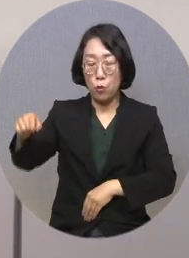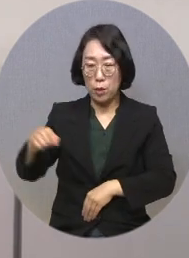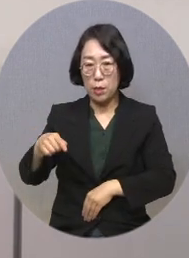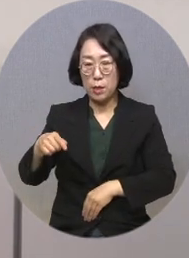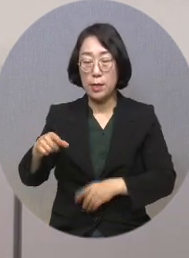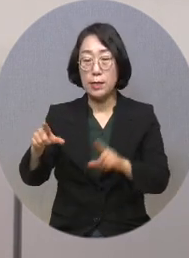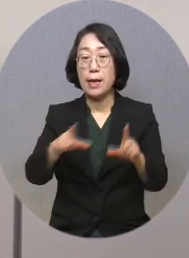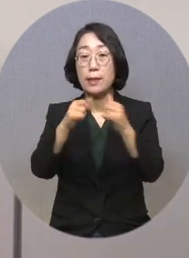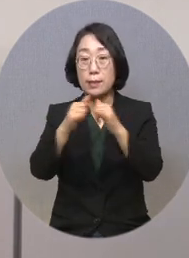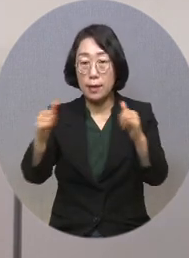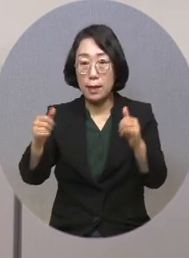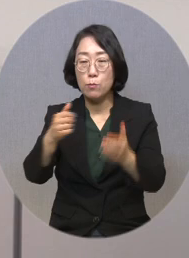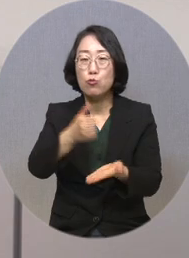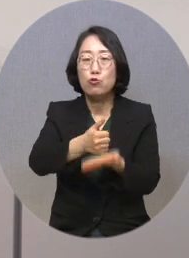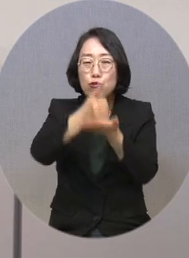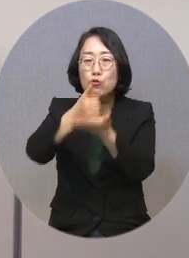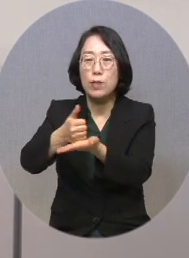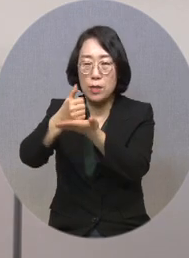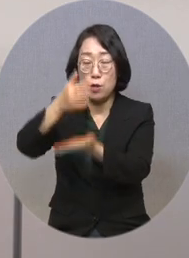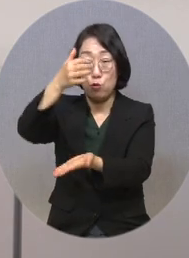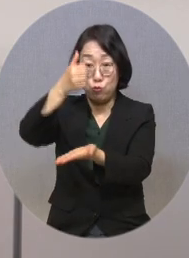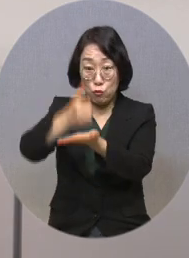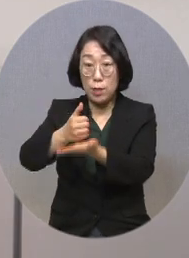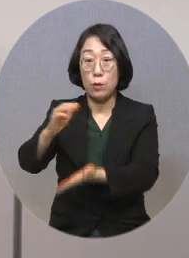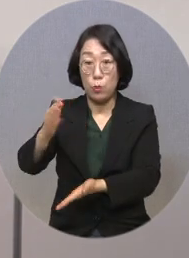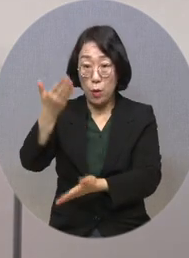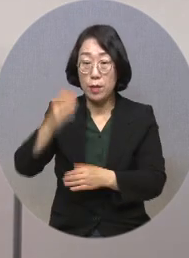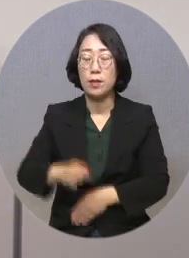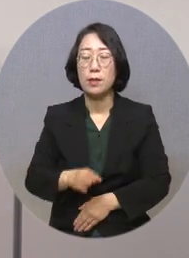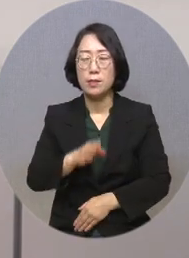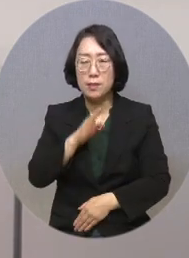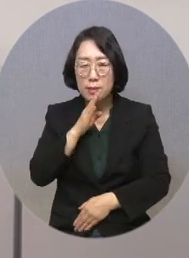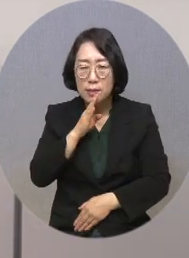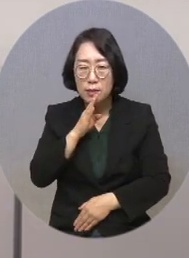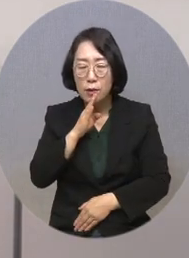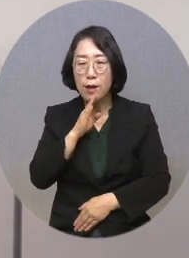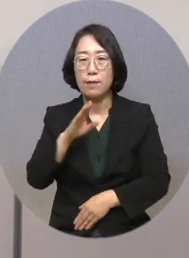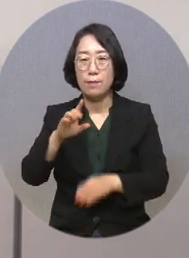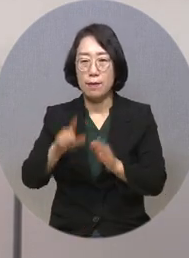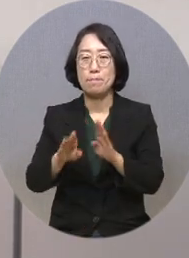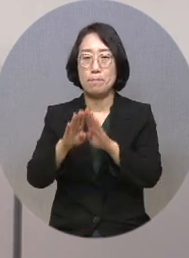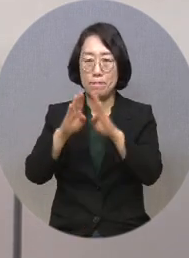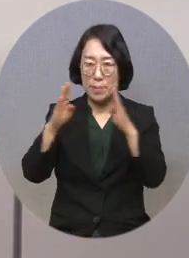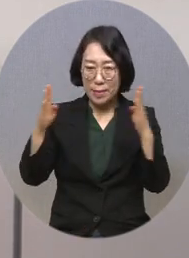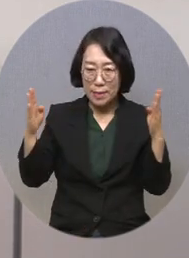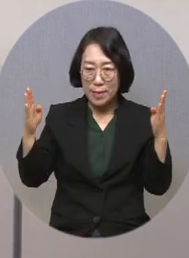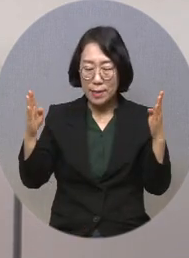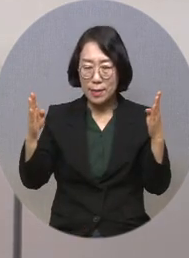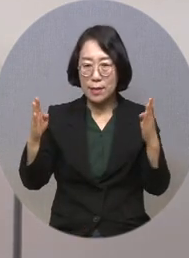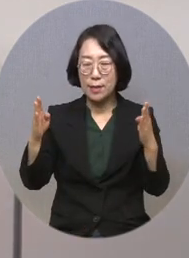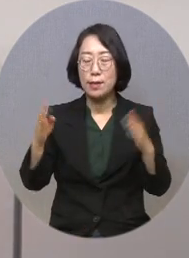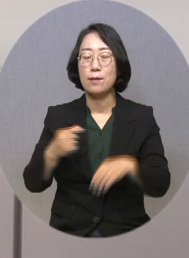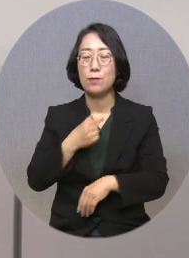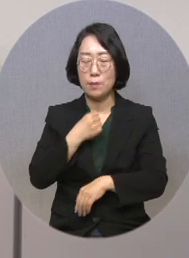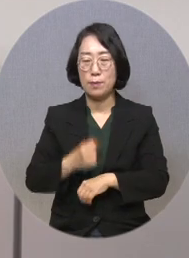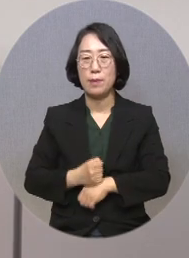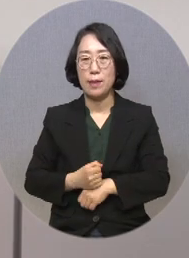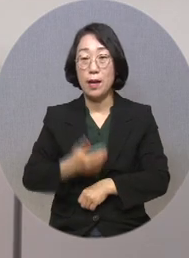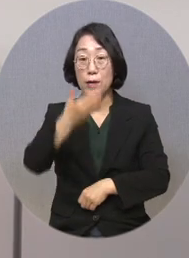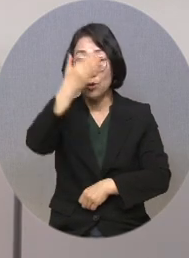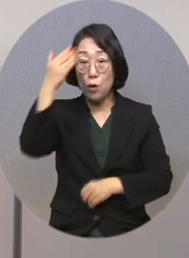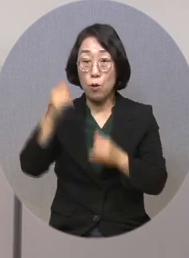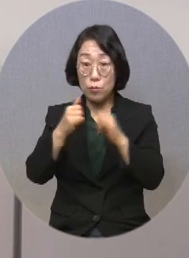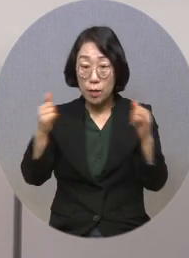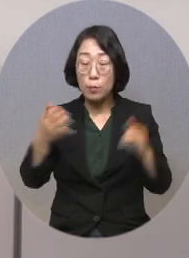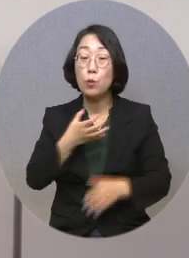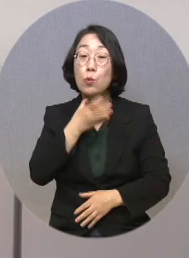되는 진정한 지방자치 시대를 여는 초석이 될 것입니다. 이 밖에 청년